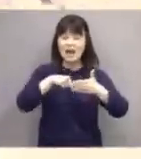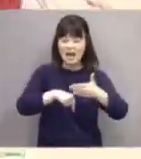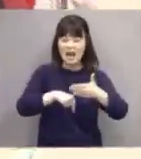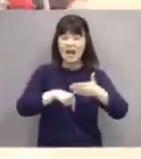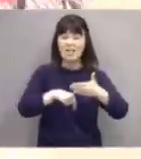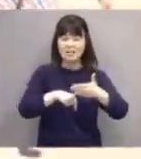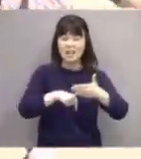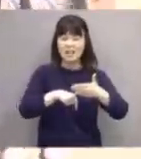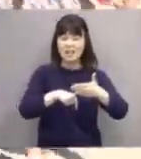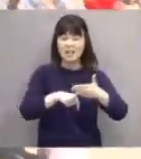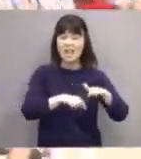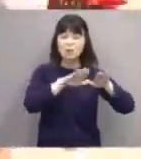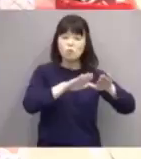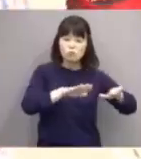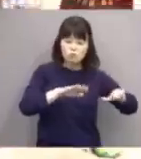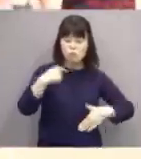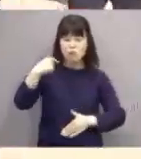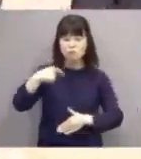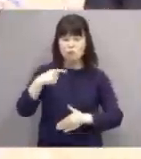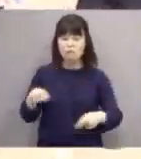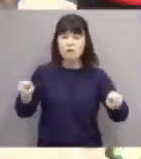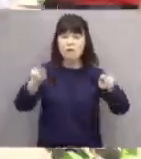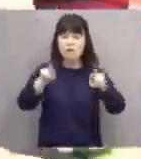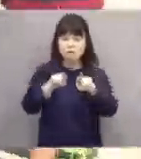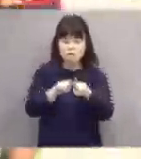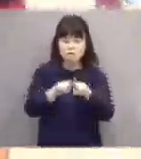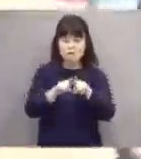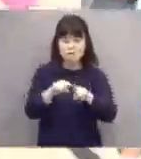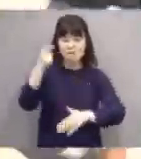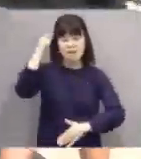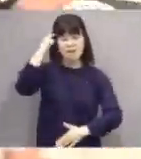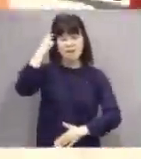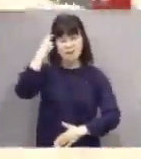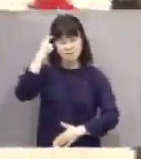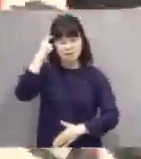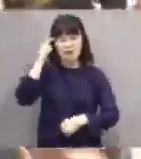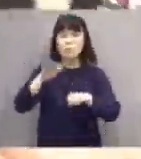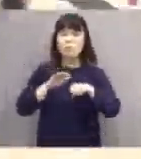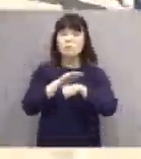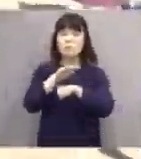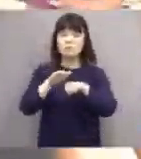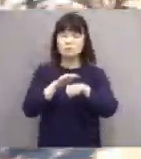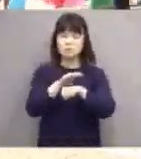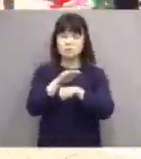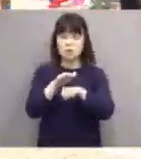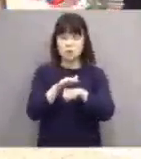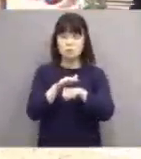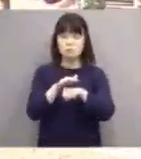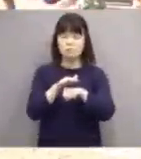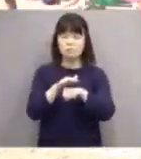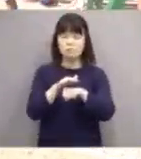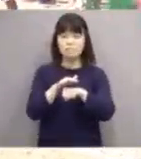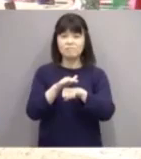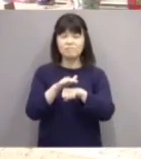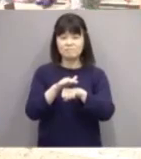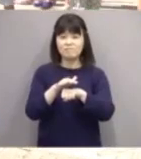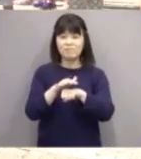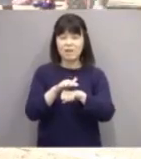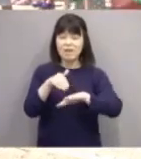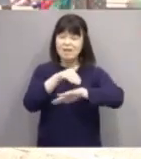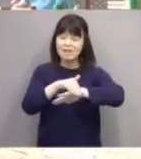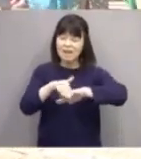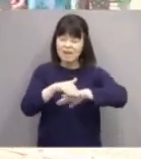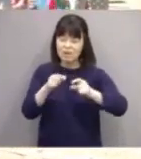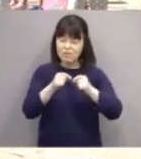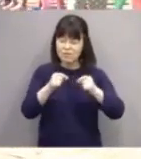になるように先生と子どもが一緒になって構成していくっていうのを大事にしてますから、すごくロングなス